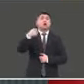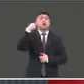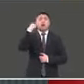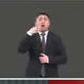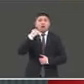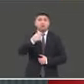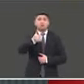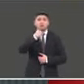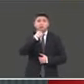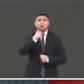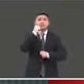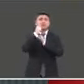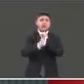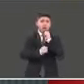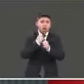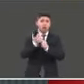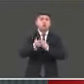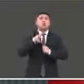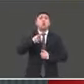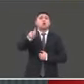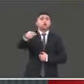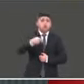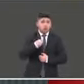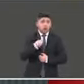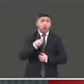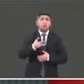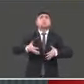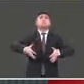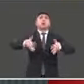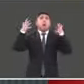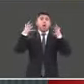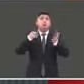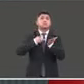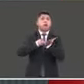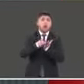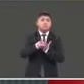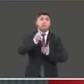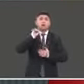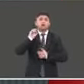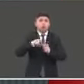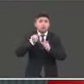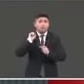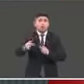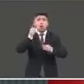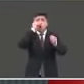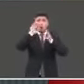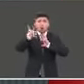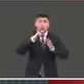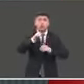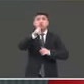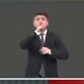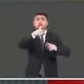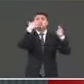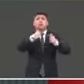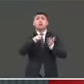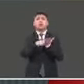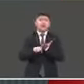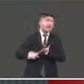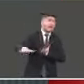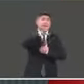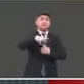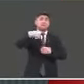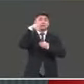Sanayi Ulaştırma bina tarım atık orman ve su alanları başta olmak